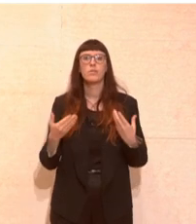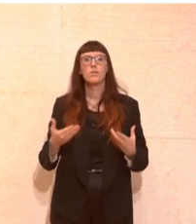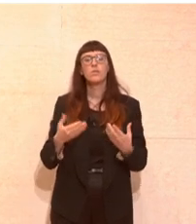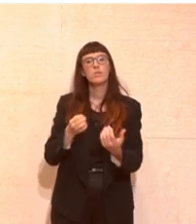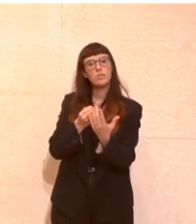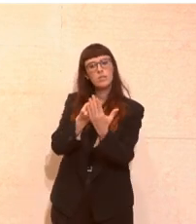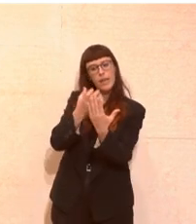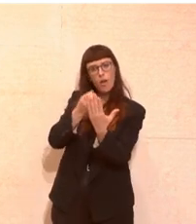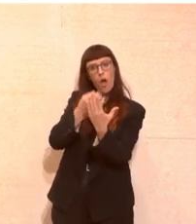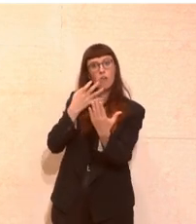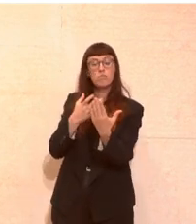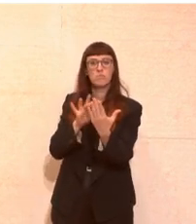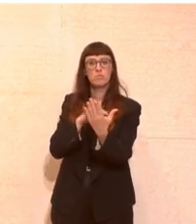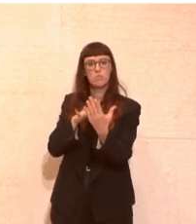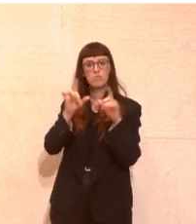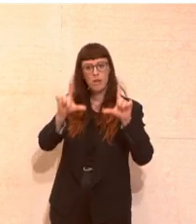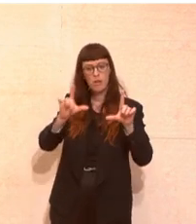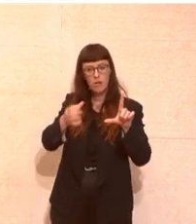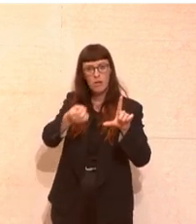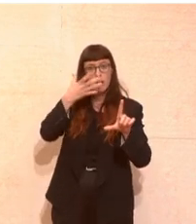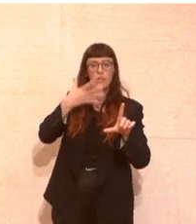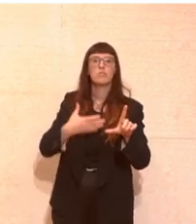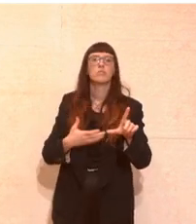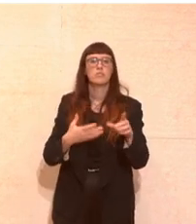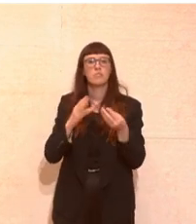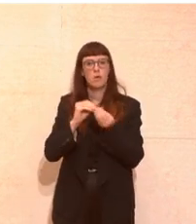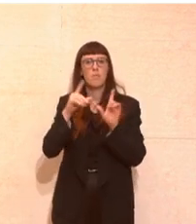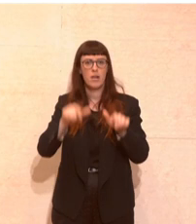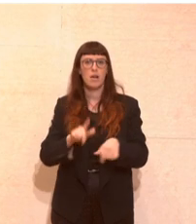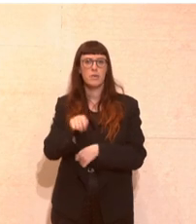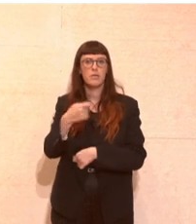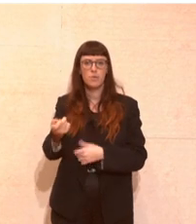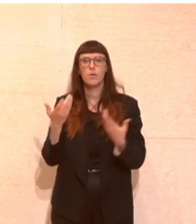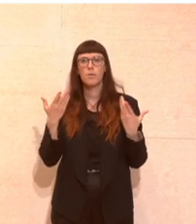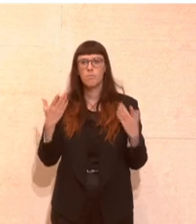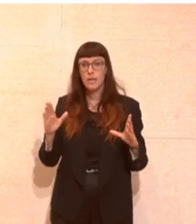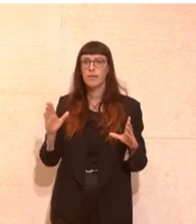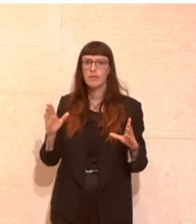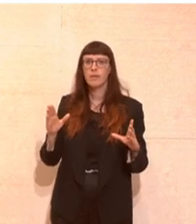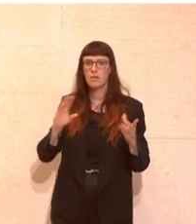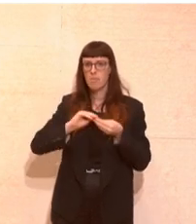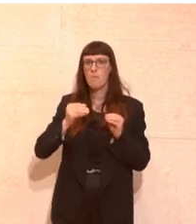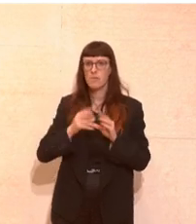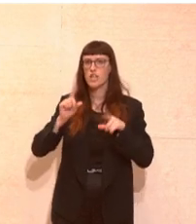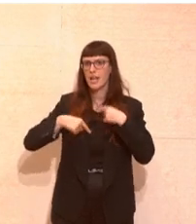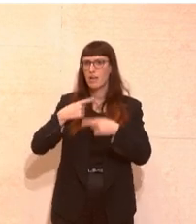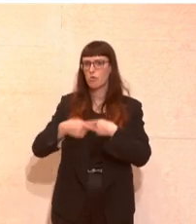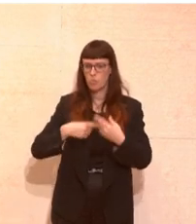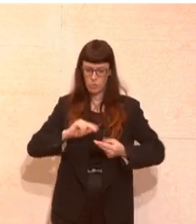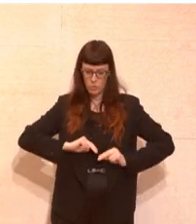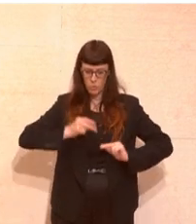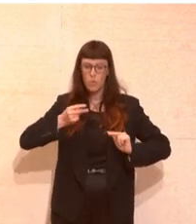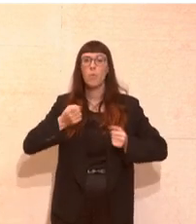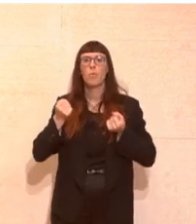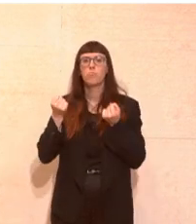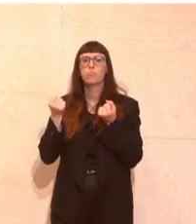Sterpenich, mais c'est un facteur maturationnel, donc ce n'est pas que le comportement de l'adolescent qui fait ça. Le comportement va le renforcer,